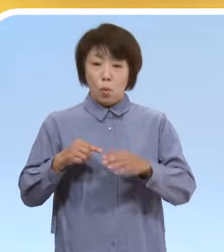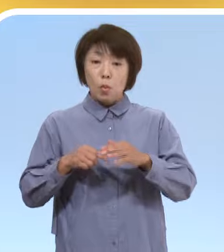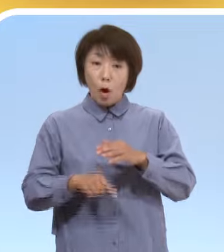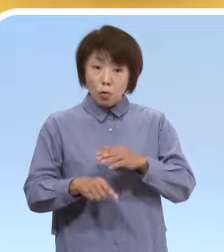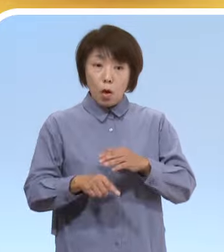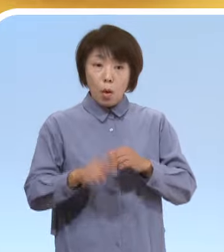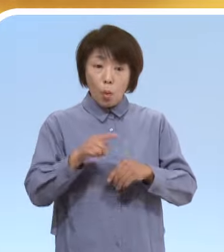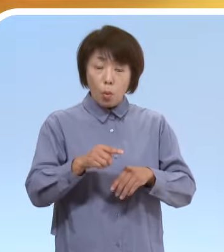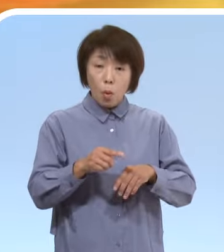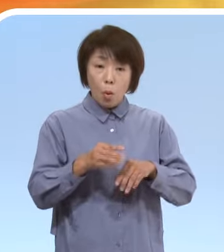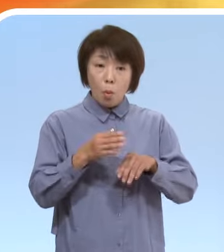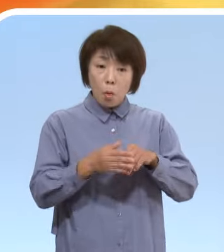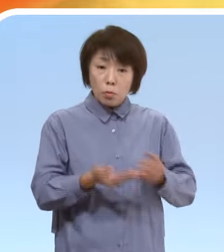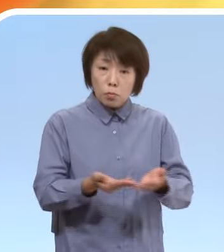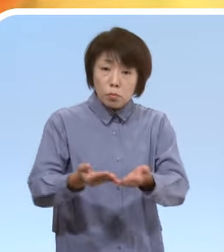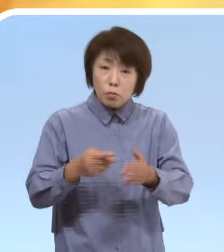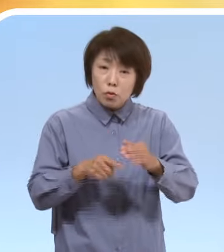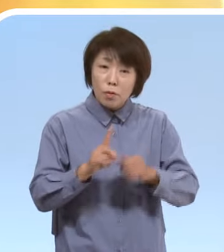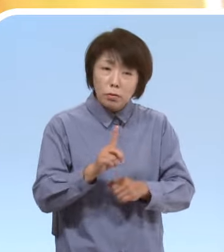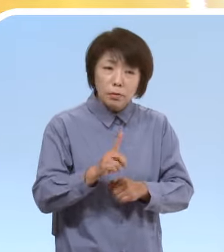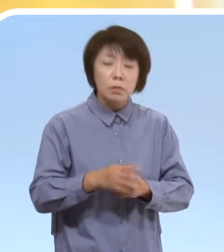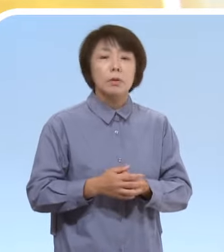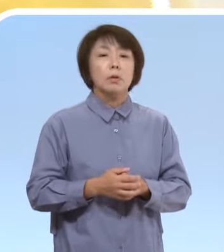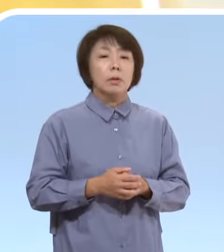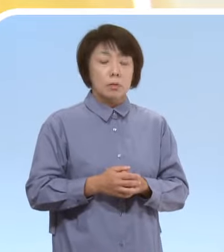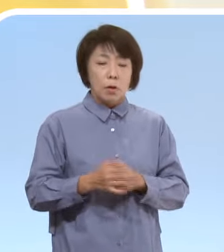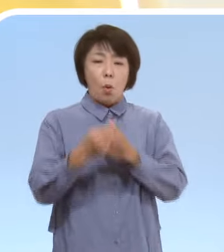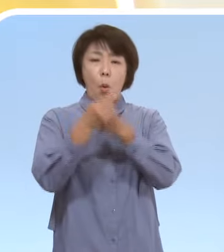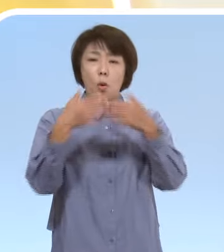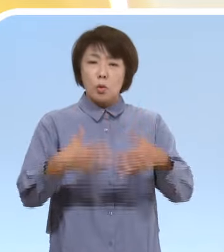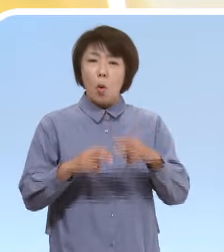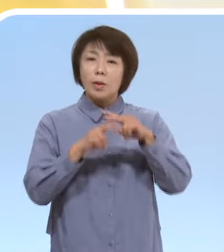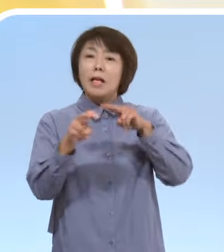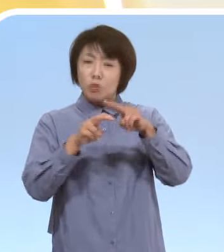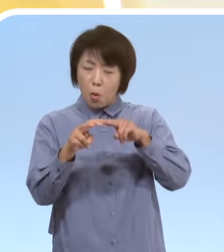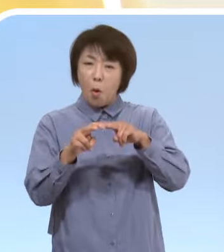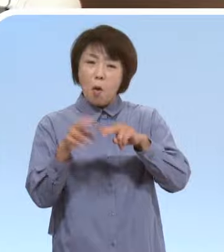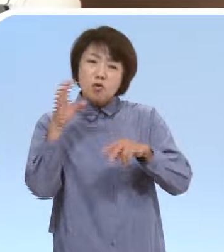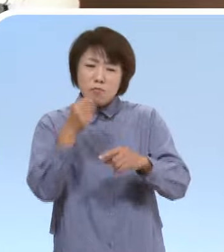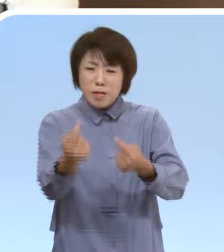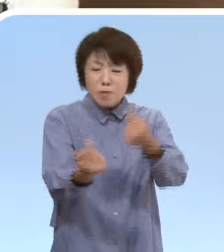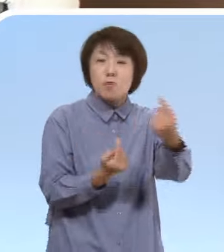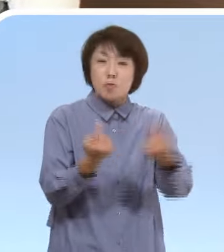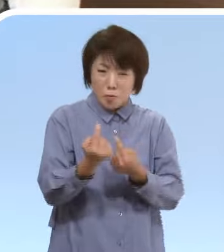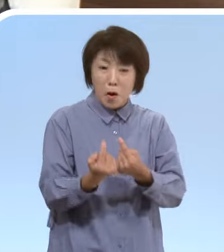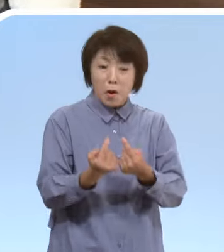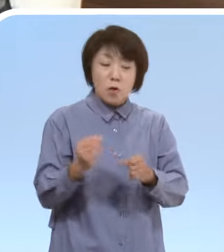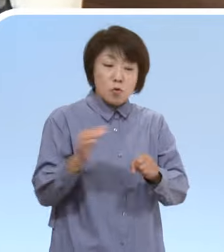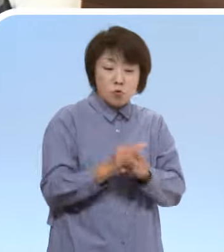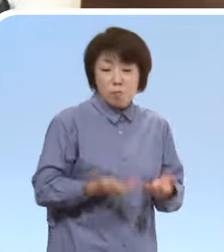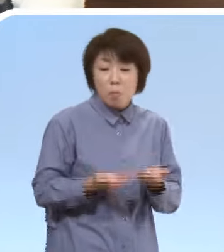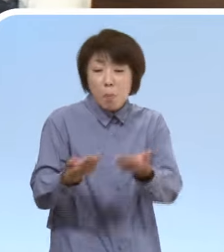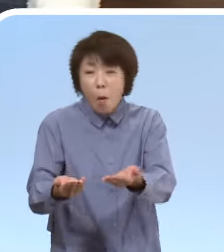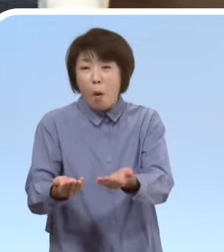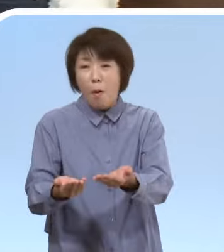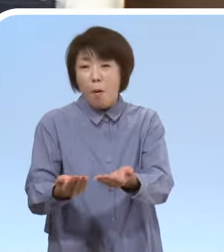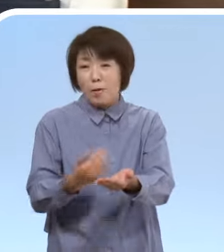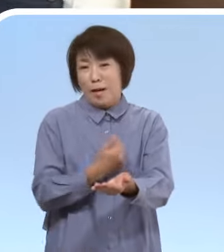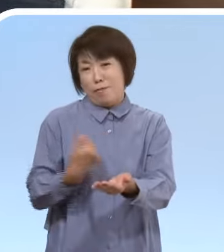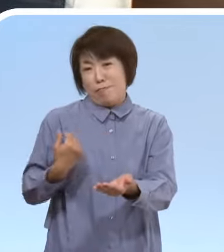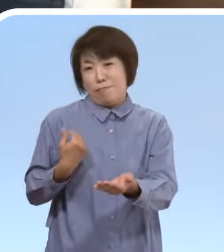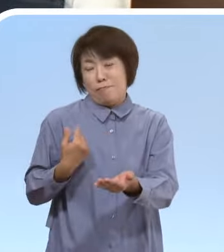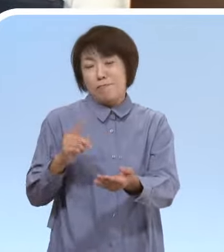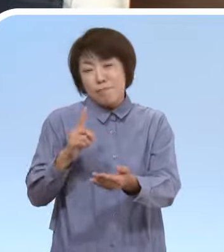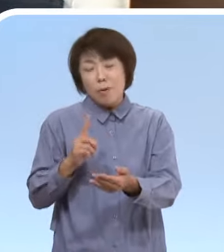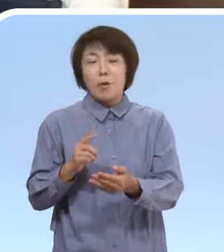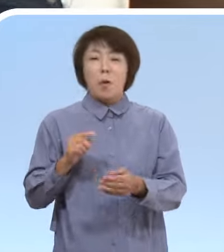卵かけご飯を作ろうと思ったんですか？ 北条鉄道の撮り鉄の方やパッと出せるものをと思って卵